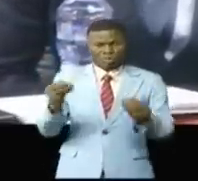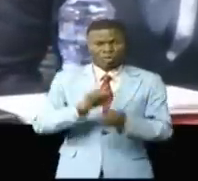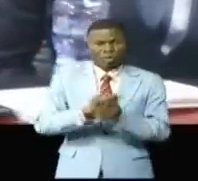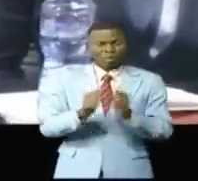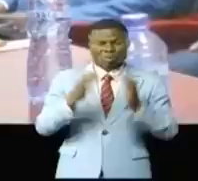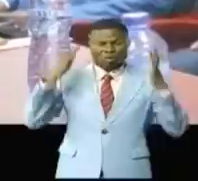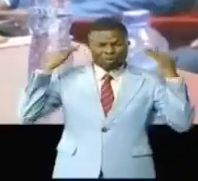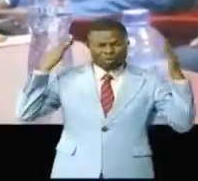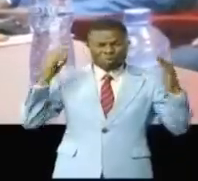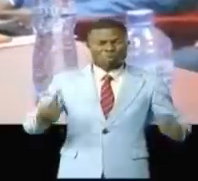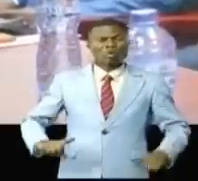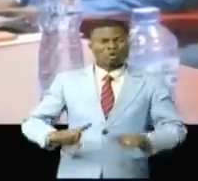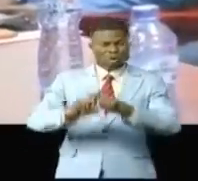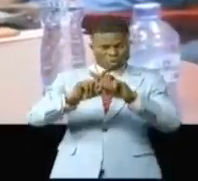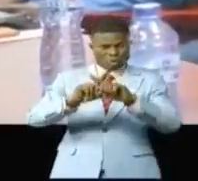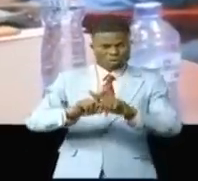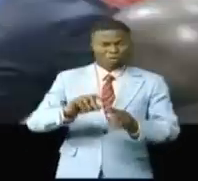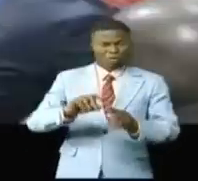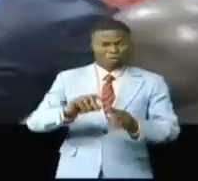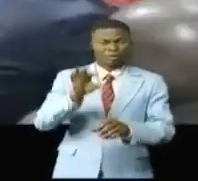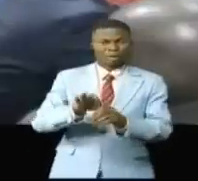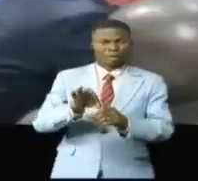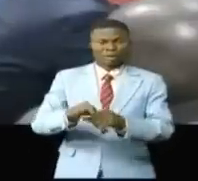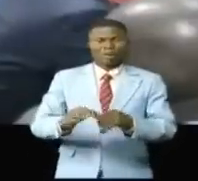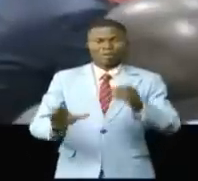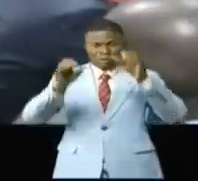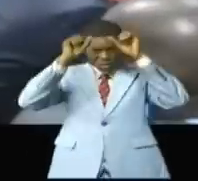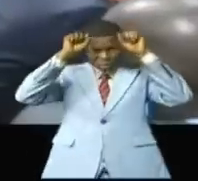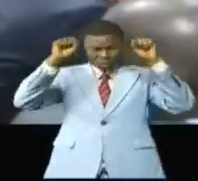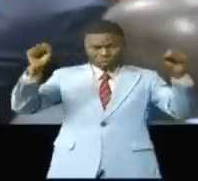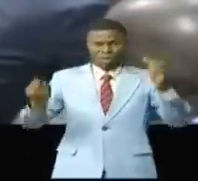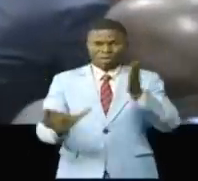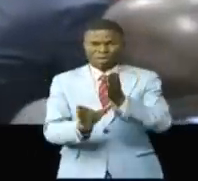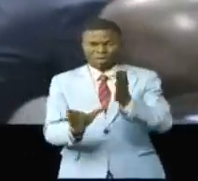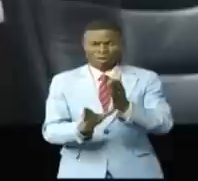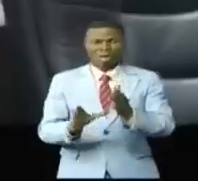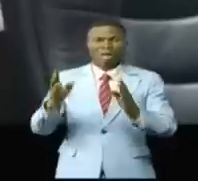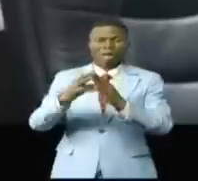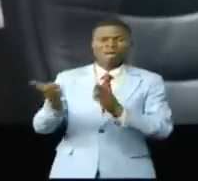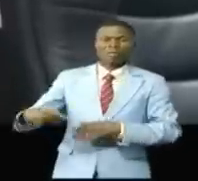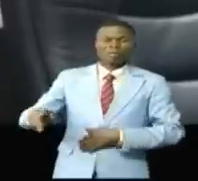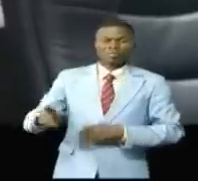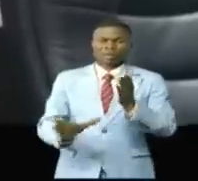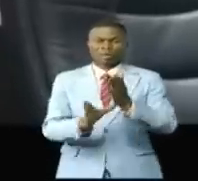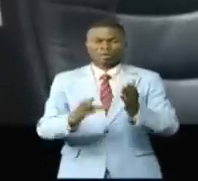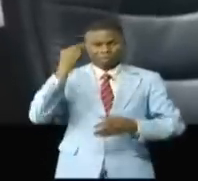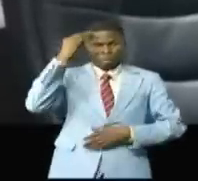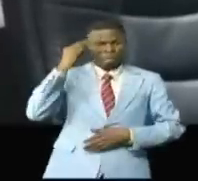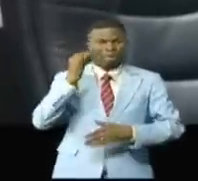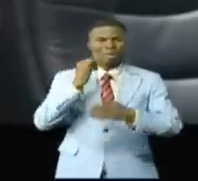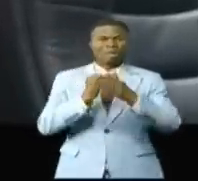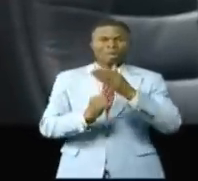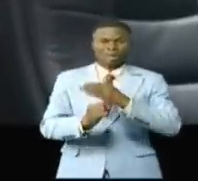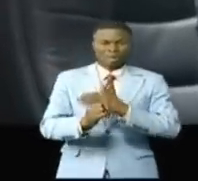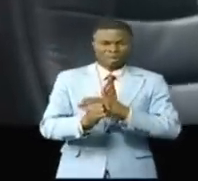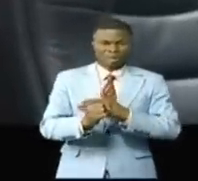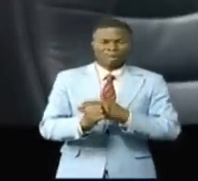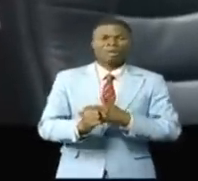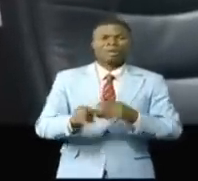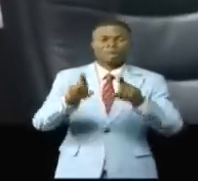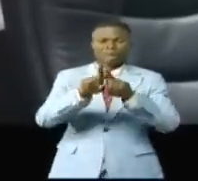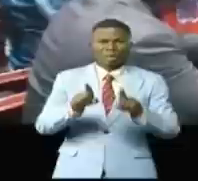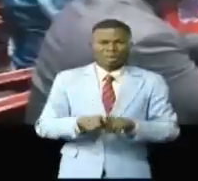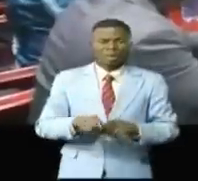prétendue incompréhension sur les votes du vice-président de l'assemblée provinciale, le vice-premier ministre, ministre de l'Intérieur et Sécurité, les